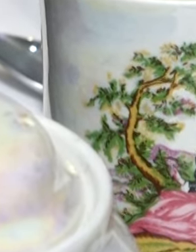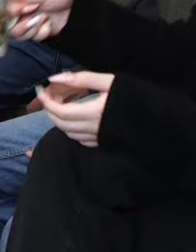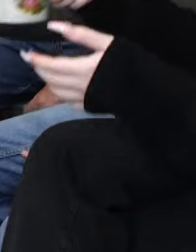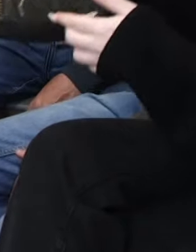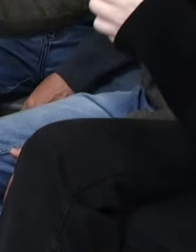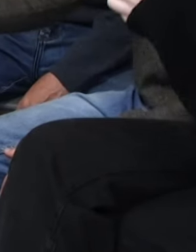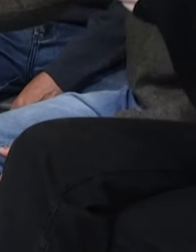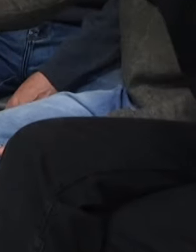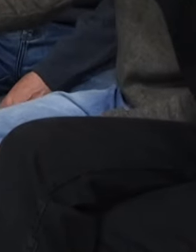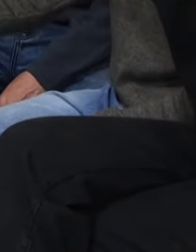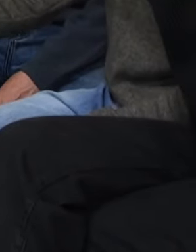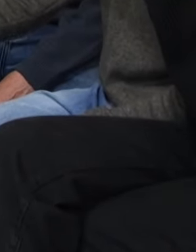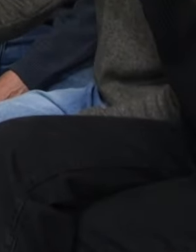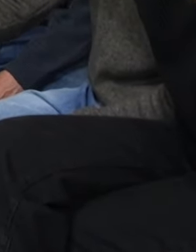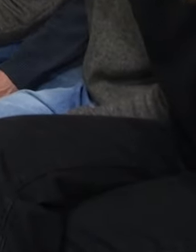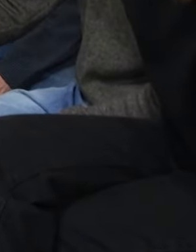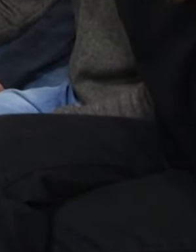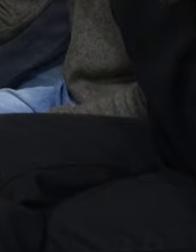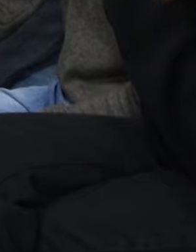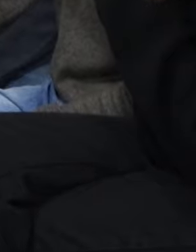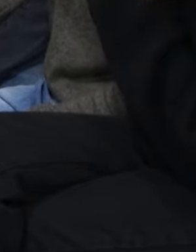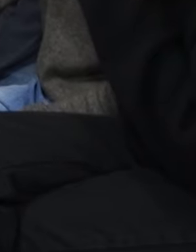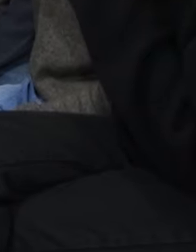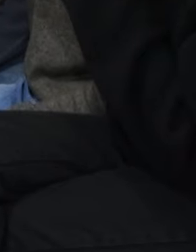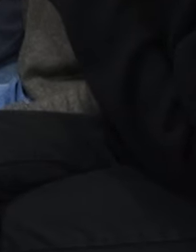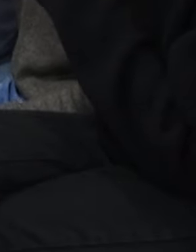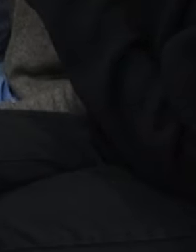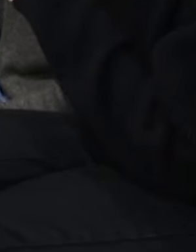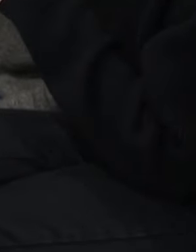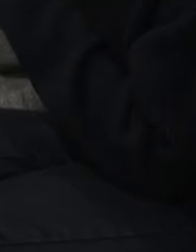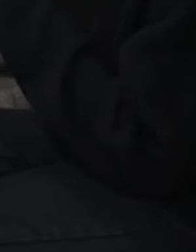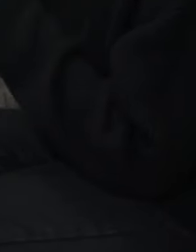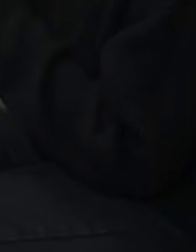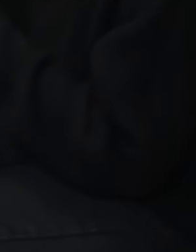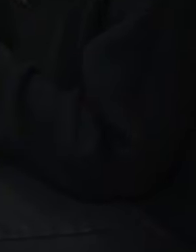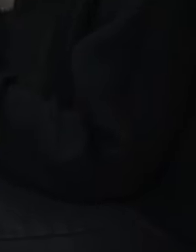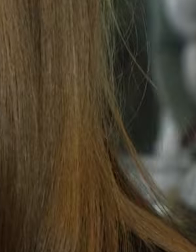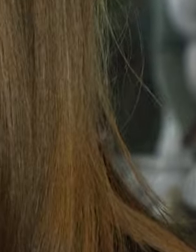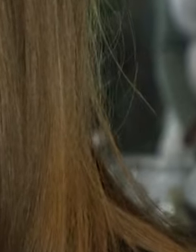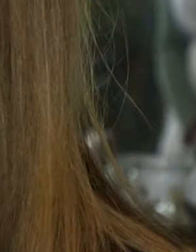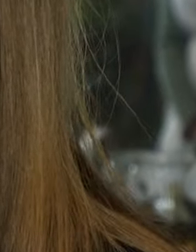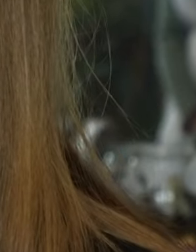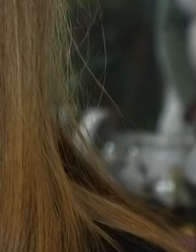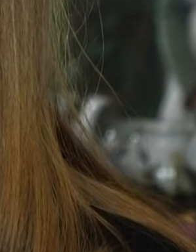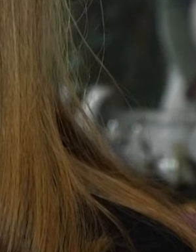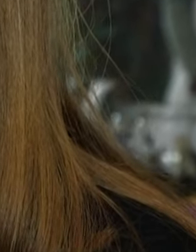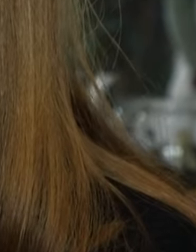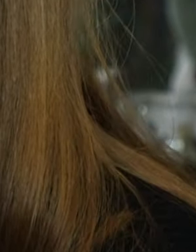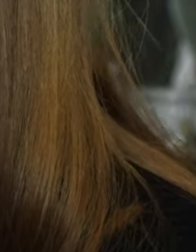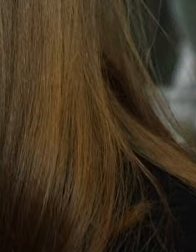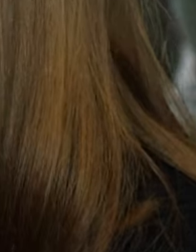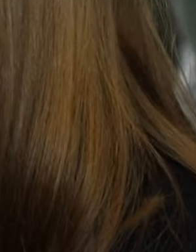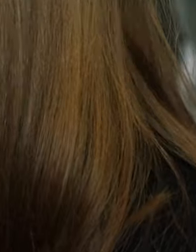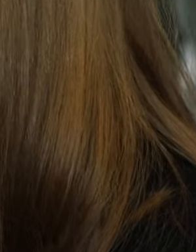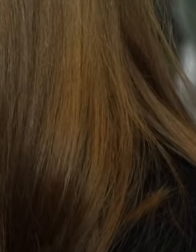тем ценнее и теплее такие встречи. Несмотря на то, что воспитывать и прививать духовные, нравственные ценности тогда времени не было, дети